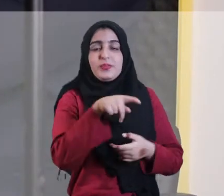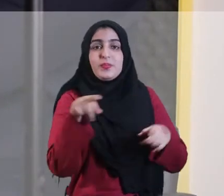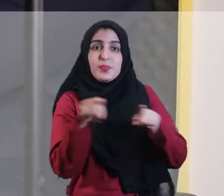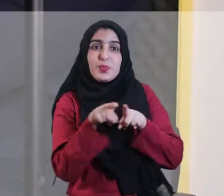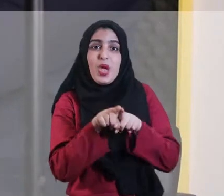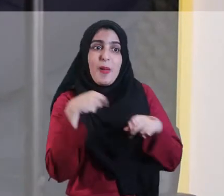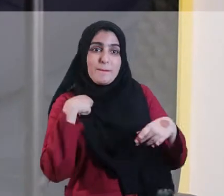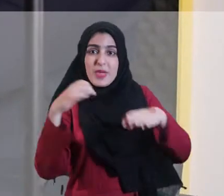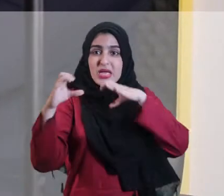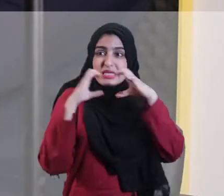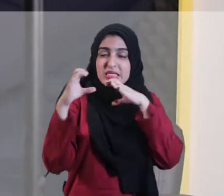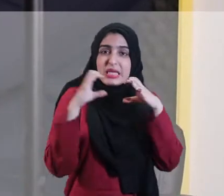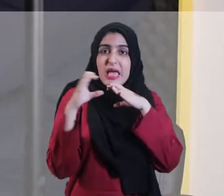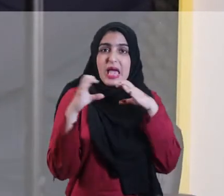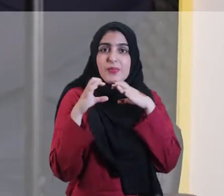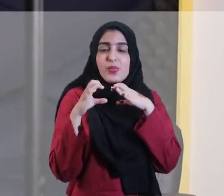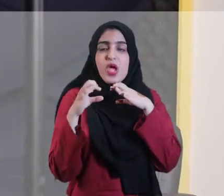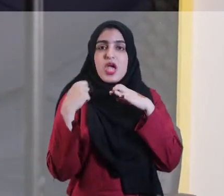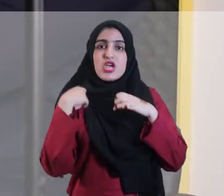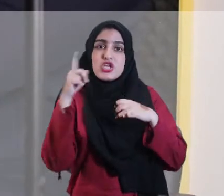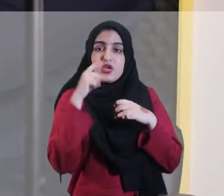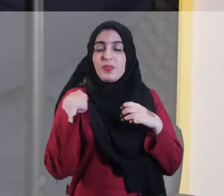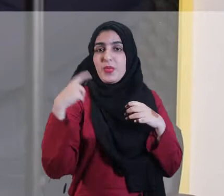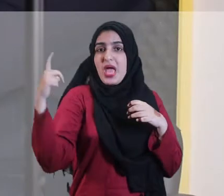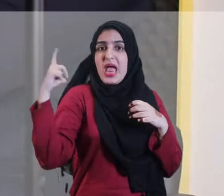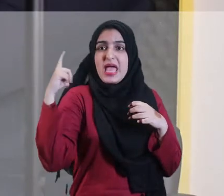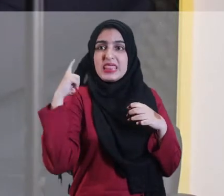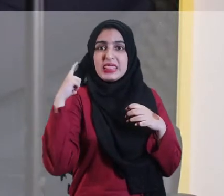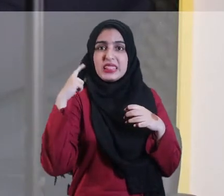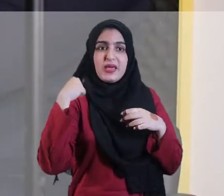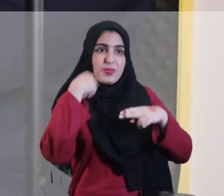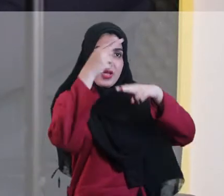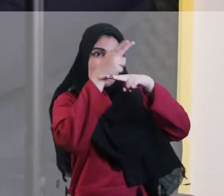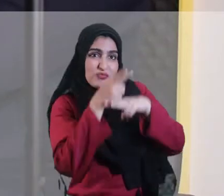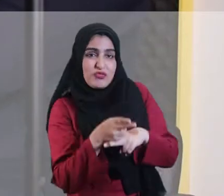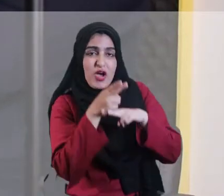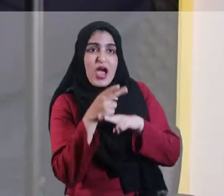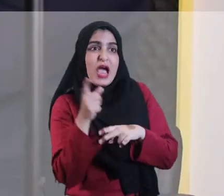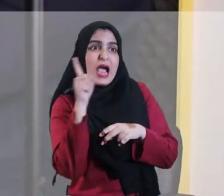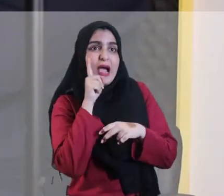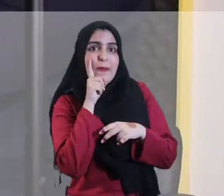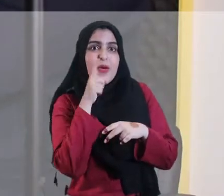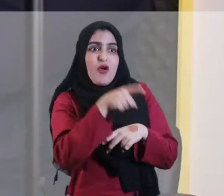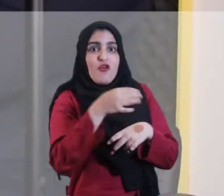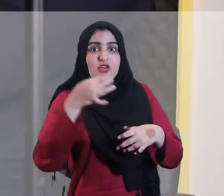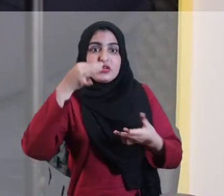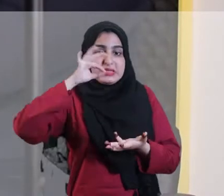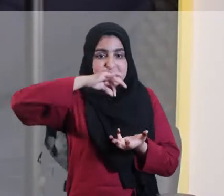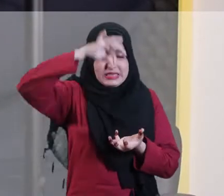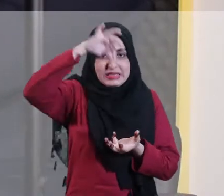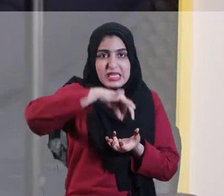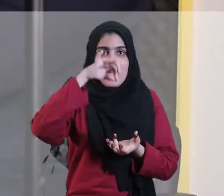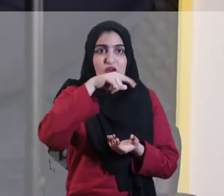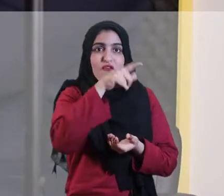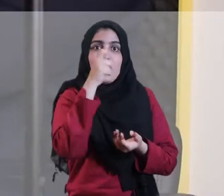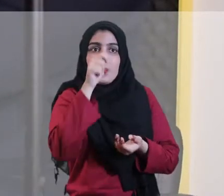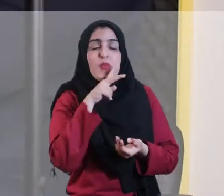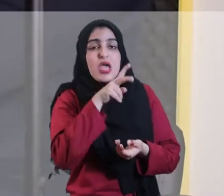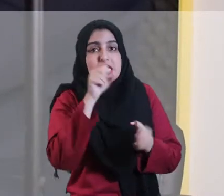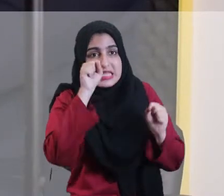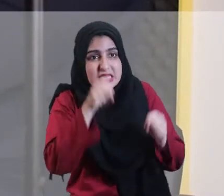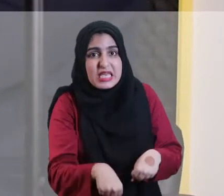विंटर्स का इंतजार कर रहे थे शूटिंग स्टार्ट हो रही थी